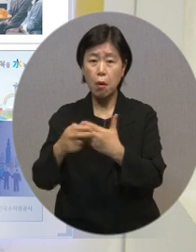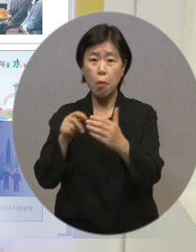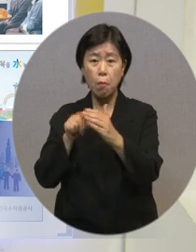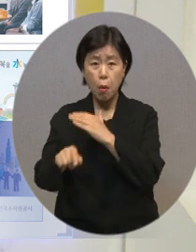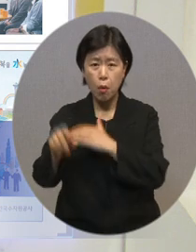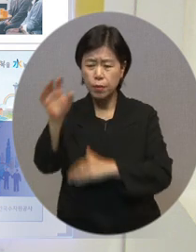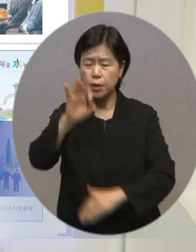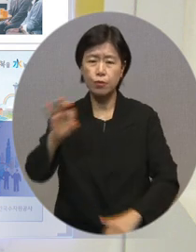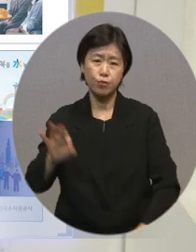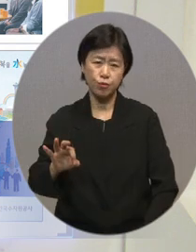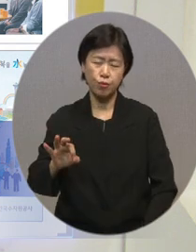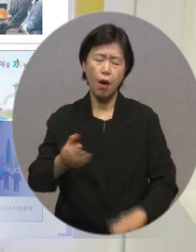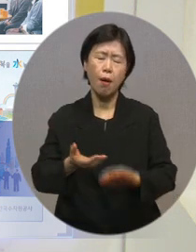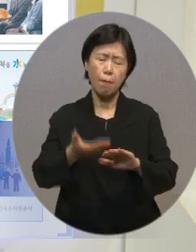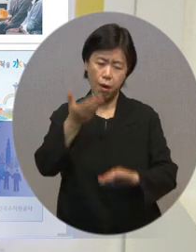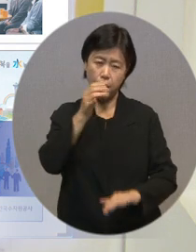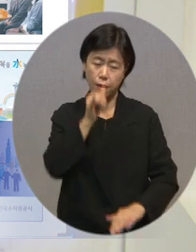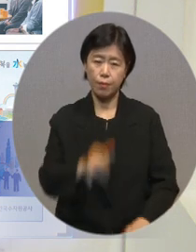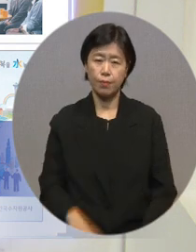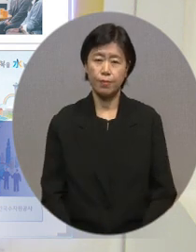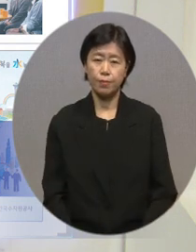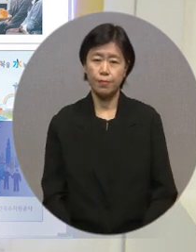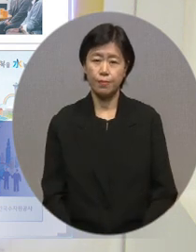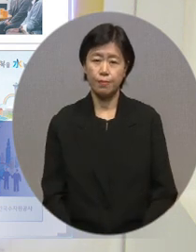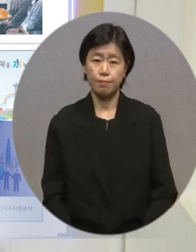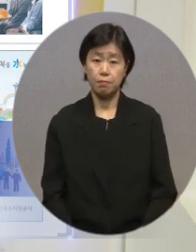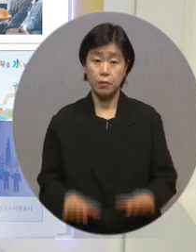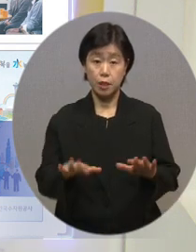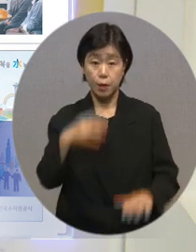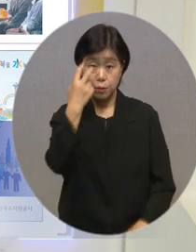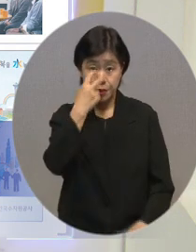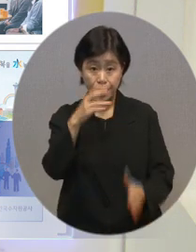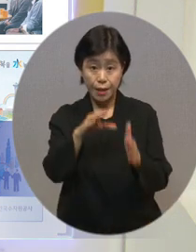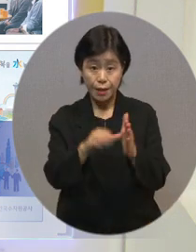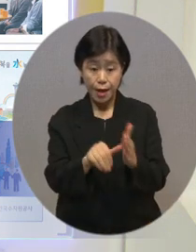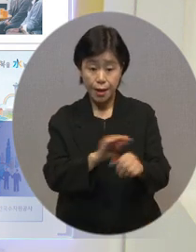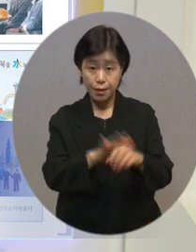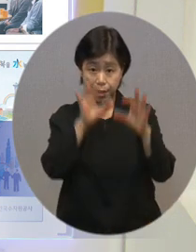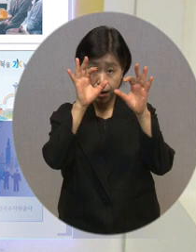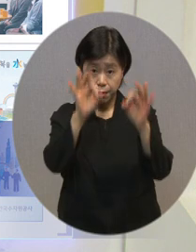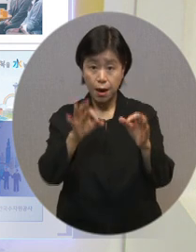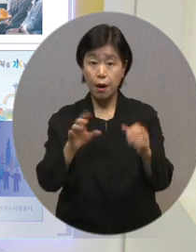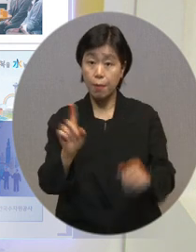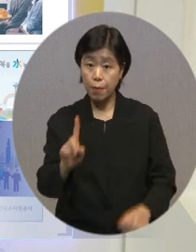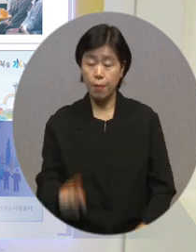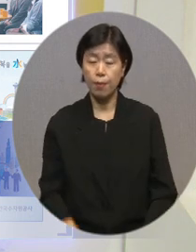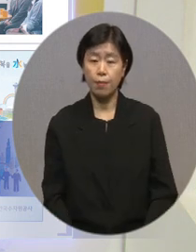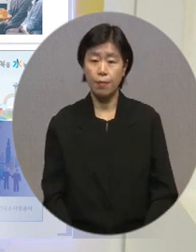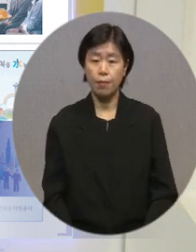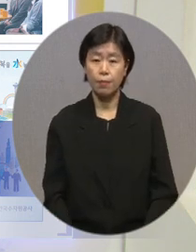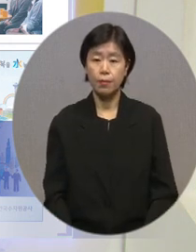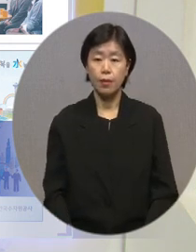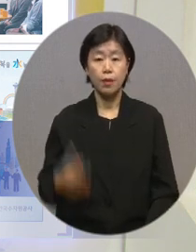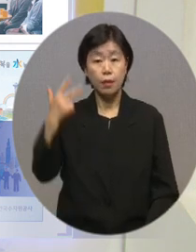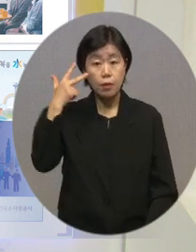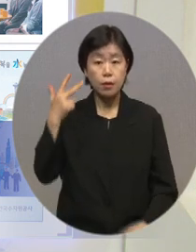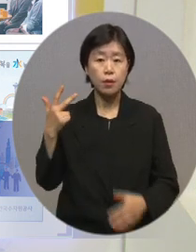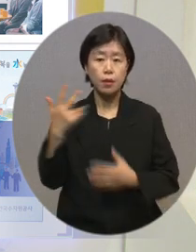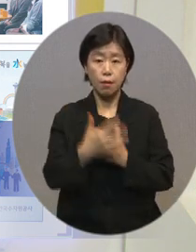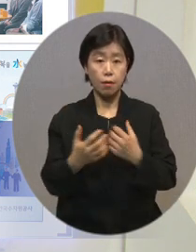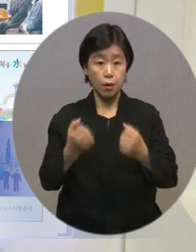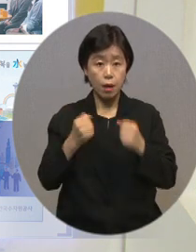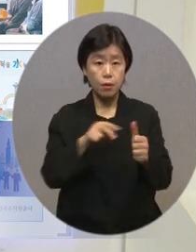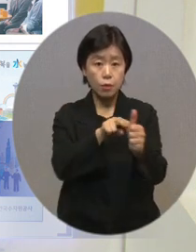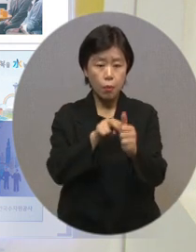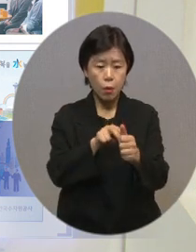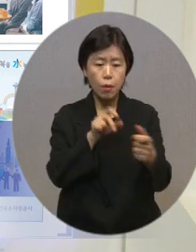비율에서도 비장애인보다 높았습니다 다만 이번 조사에서 주목해 봐야 할 부분은이 정신 건강